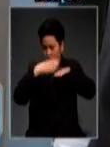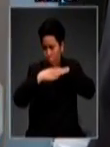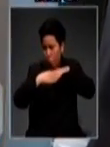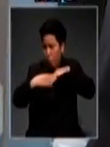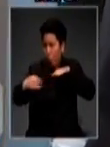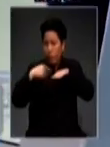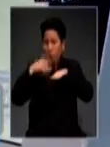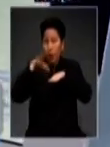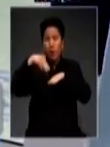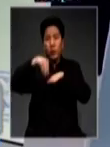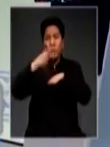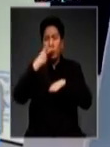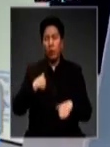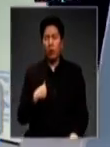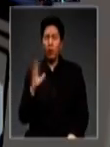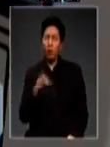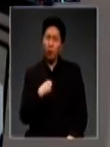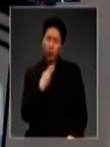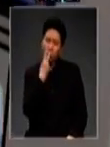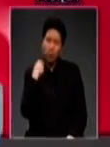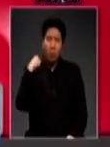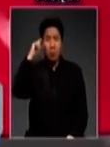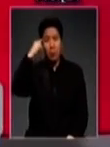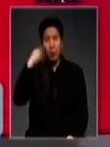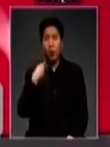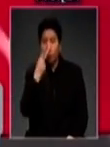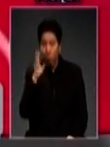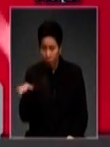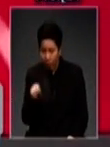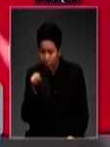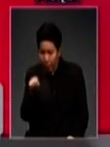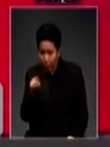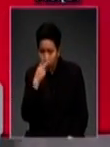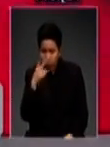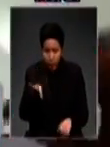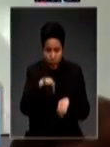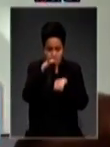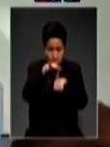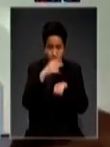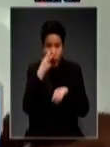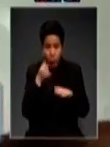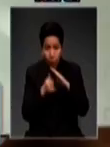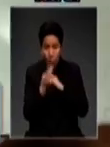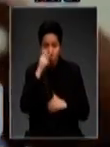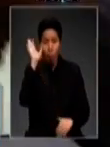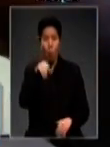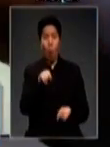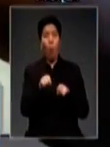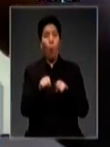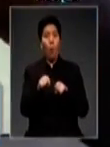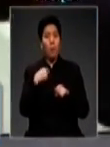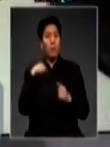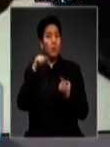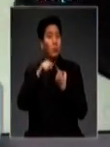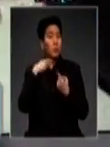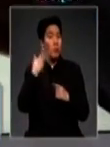งบางทีเราดูแล้วก็อาจจะไม่รู้ใช่ไหมครับเราก็ดูเลยอ๋อมีจุดพรมเทพมีวินนิวอ่ะแล้วผมบอกโอ้มันจะมี